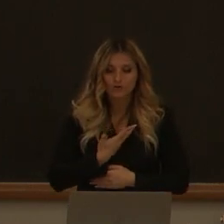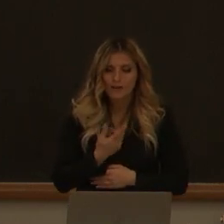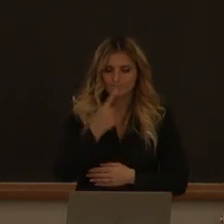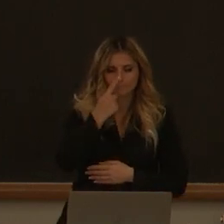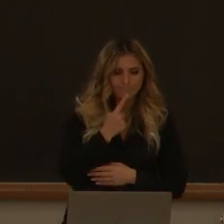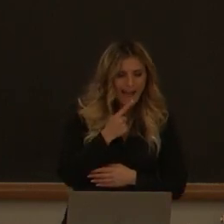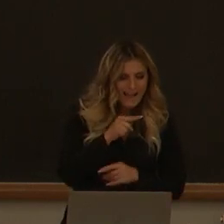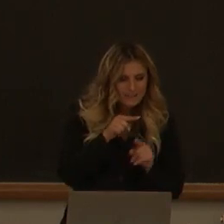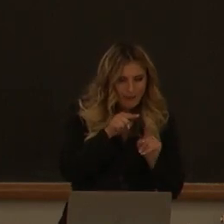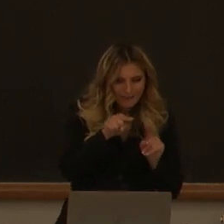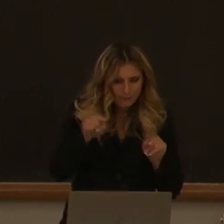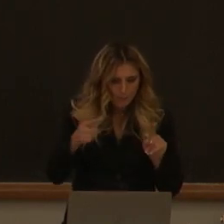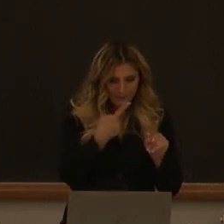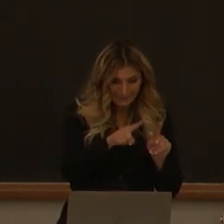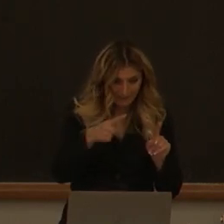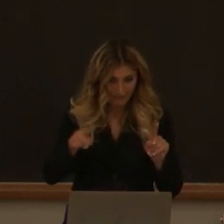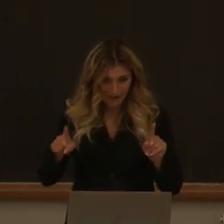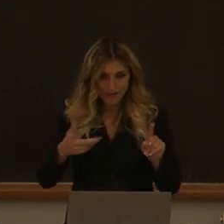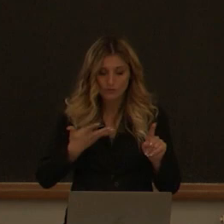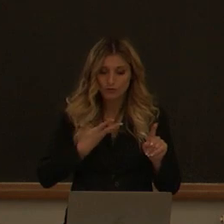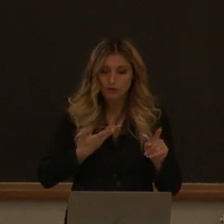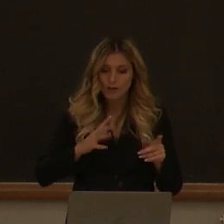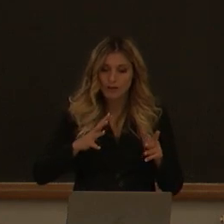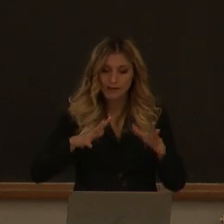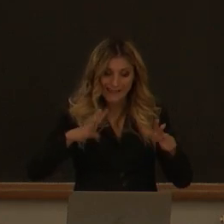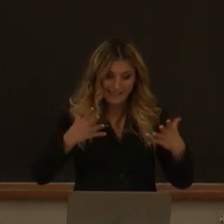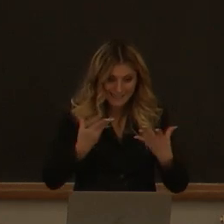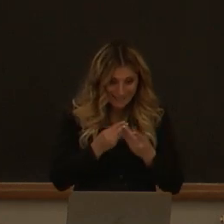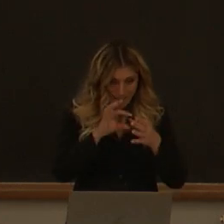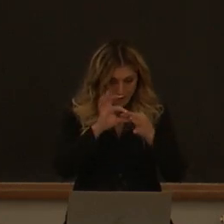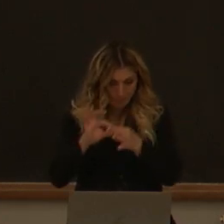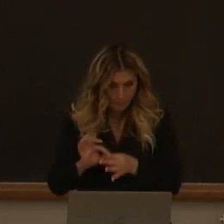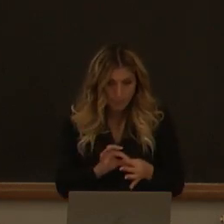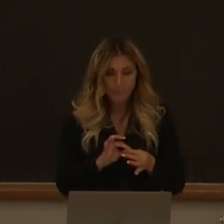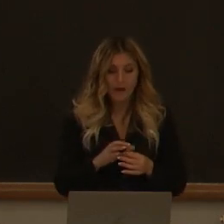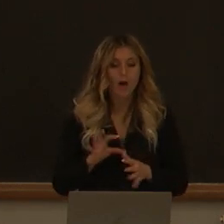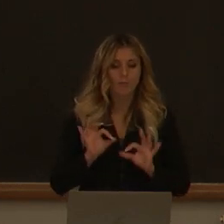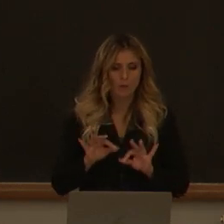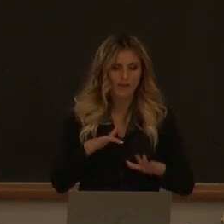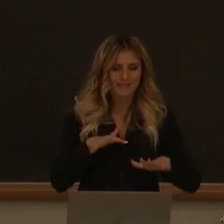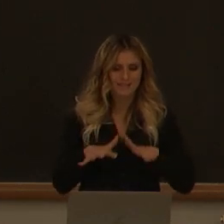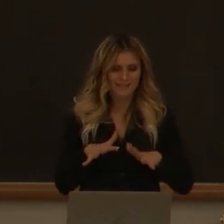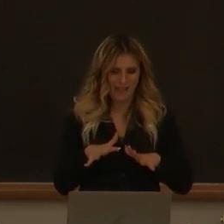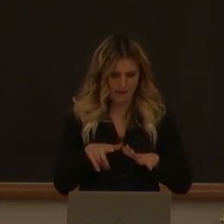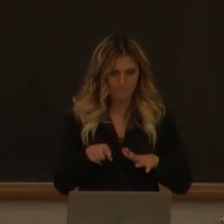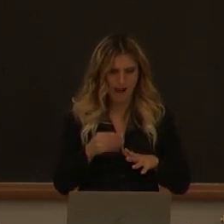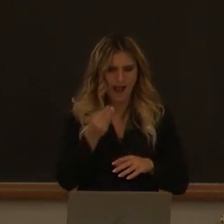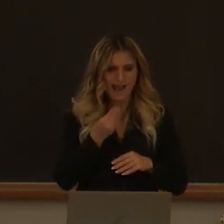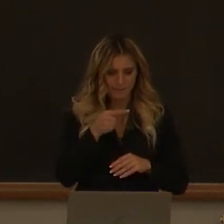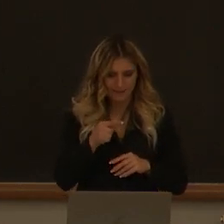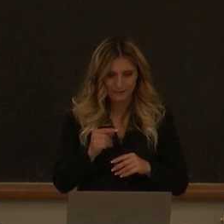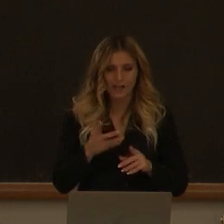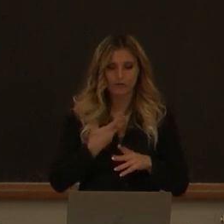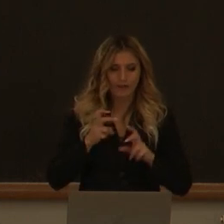aspetti ovviamente che vanno poi a creare quello che è il sistema agroalimentare, diversi aspetti di ricerca che lo